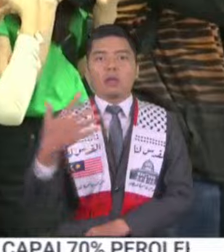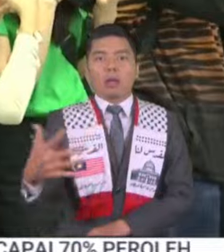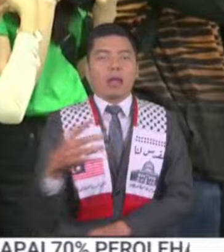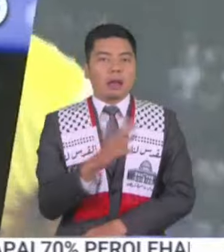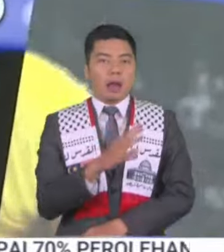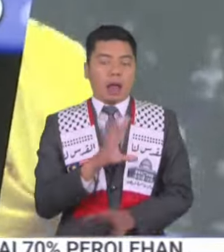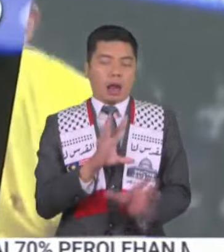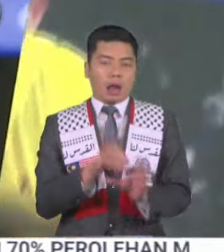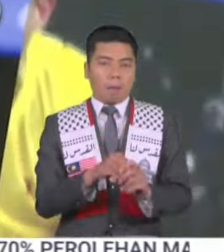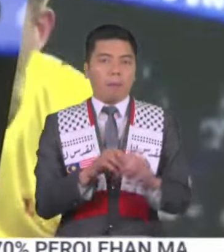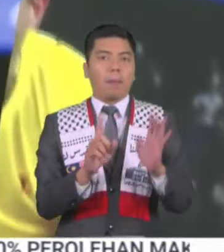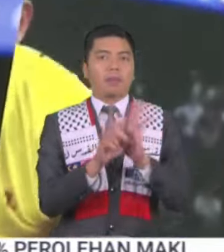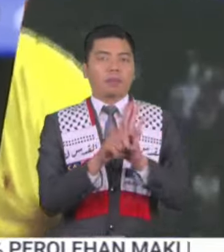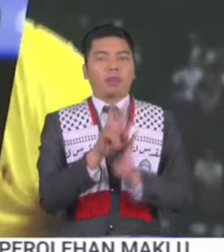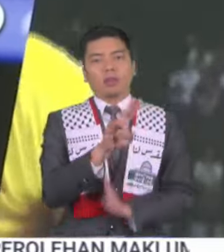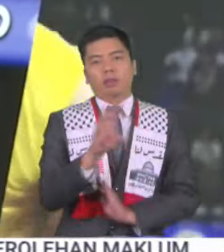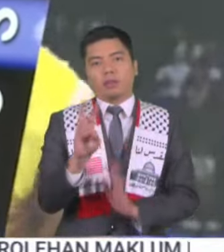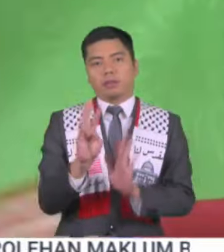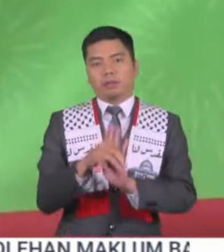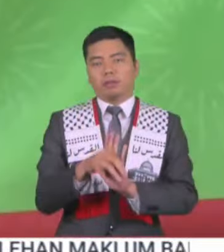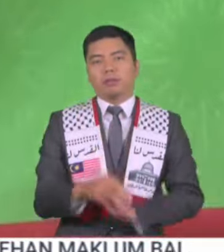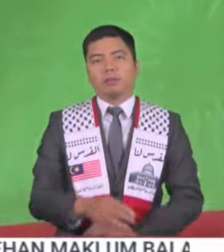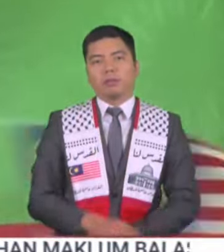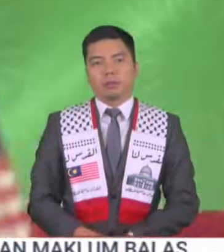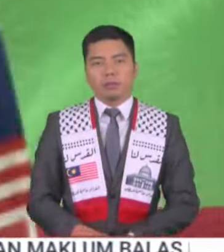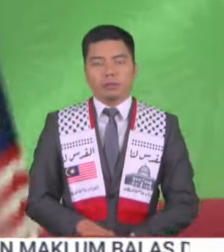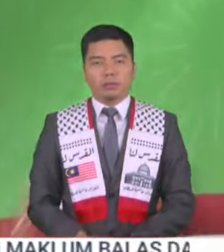dalam tempoh 26 minit.